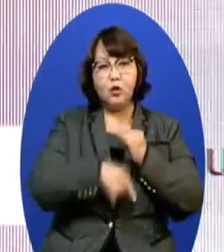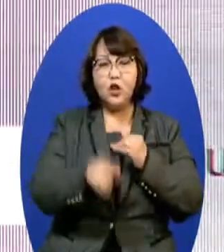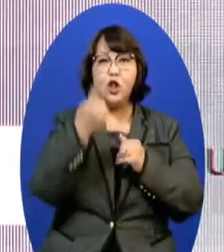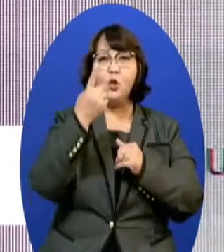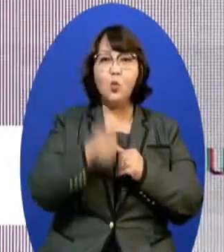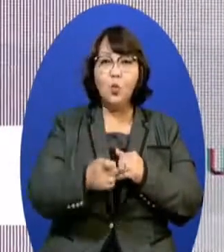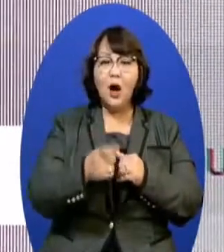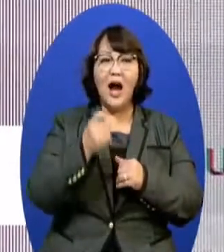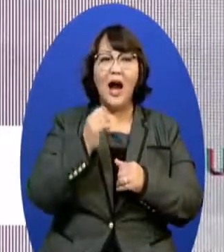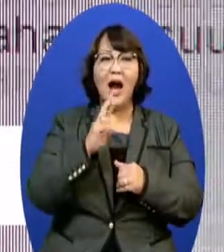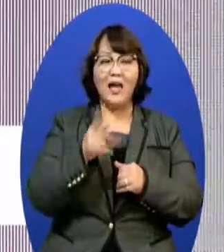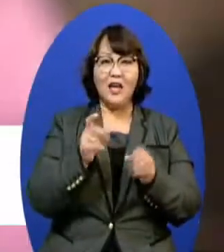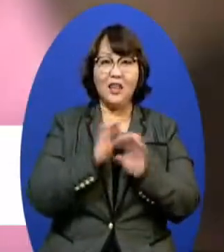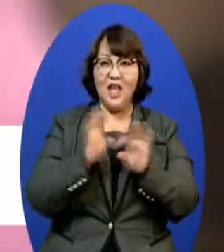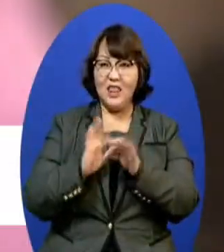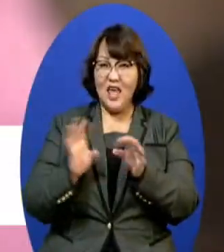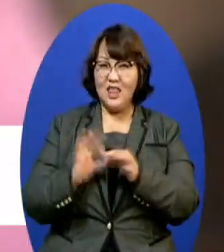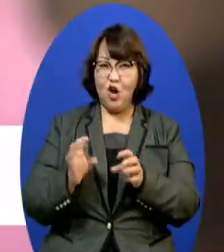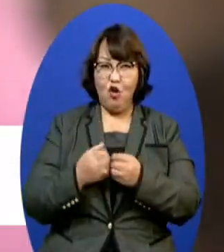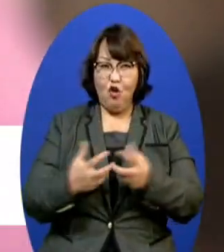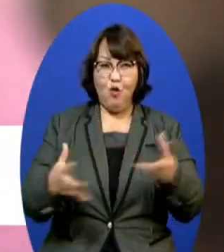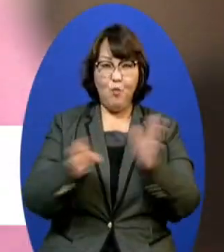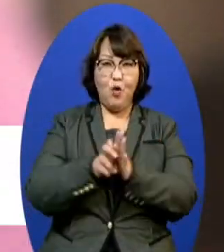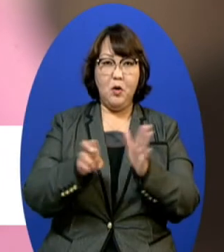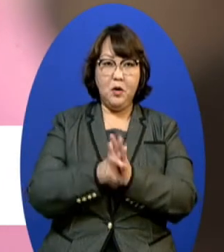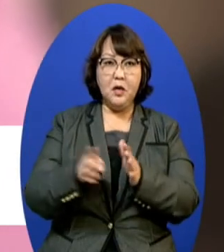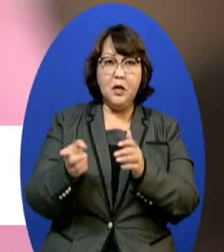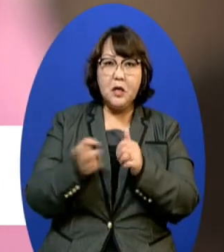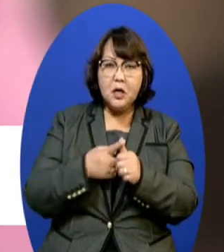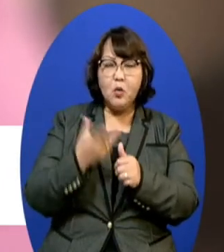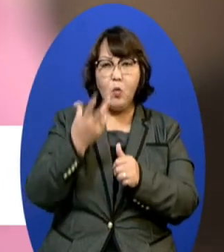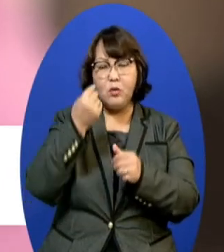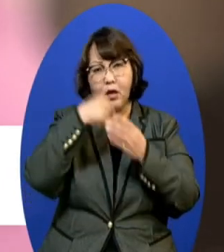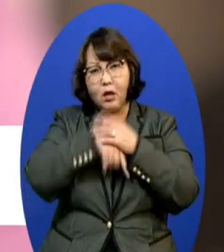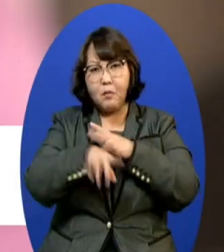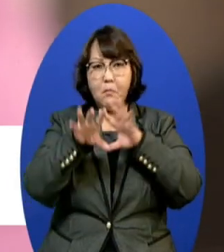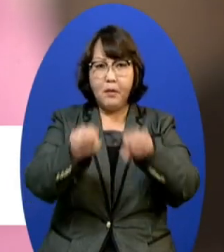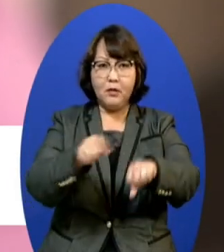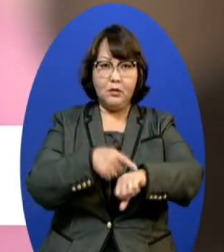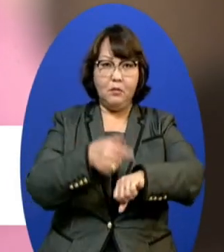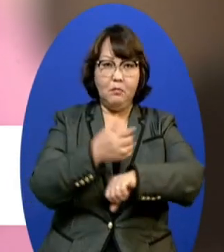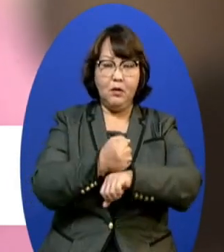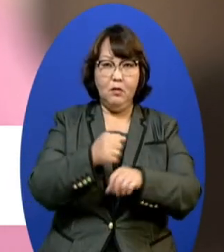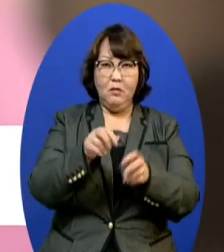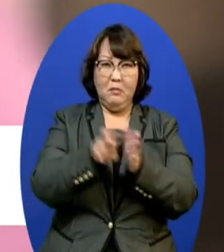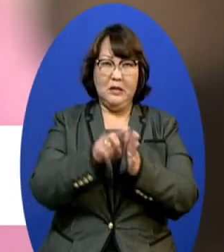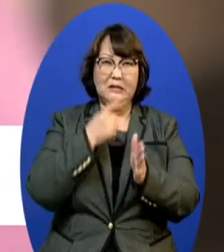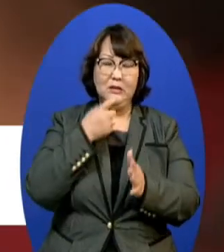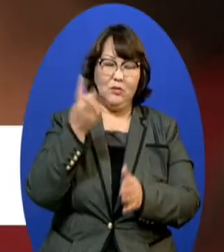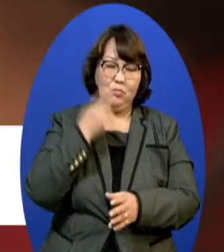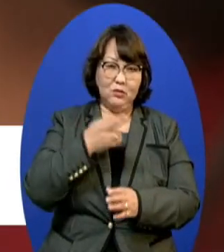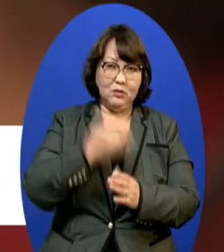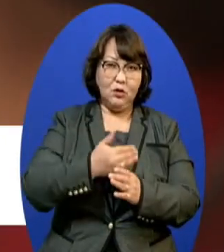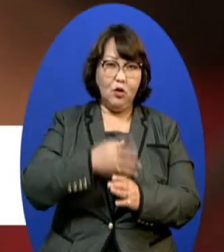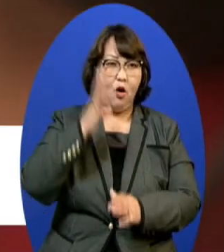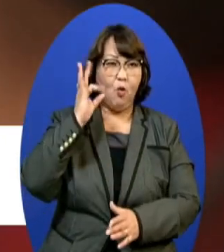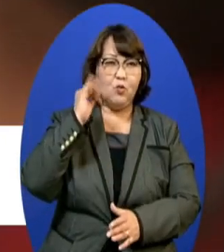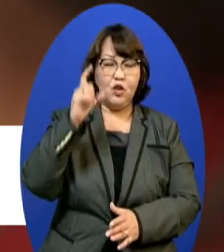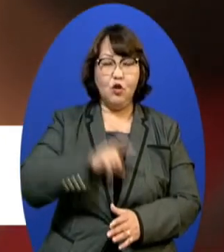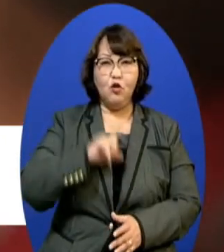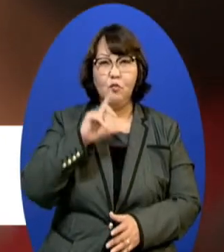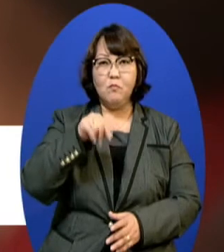нээж болдог нь энэ талын хэргийн эзэн холбогдогчийг үнэн зөвөөр нь цаг алдалгүй олоход хүндрэл учруулдаг байна. Тэгвэл оюуны өмчөөр